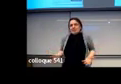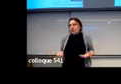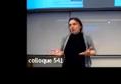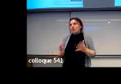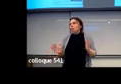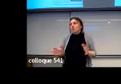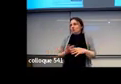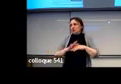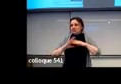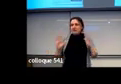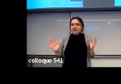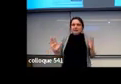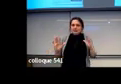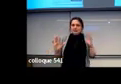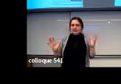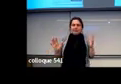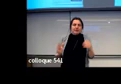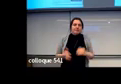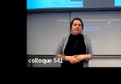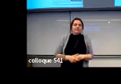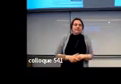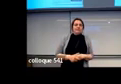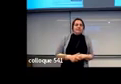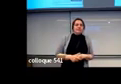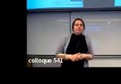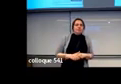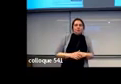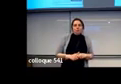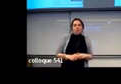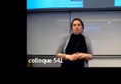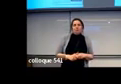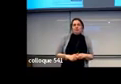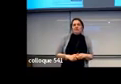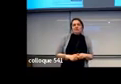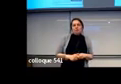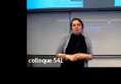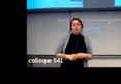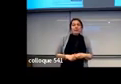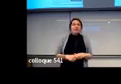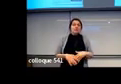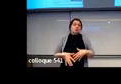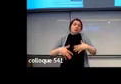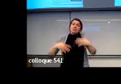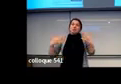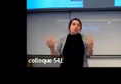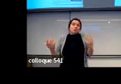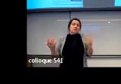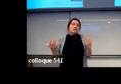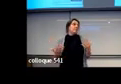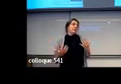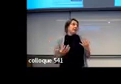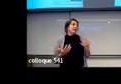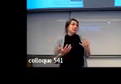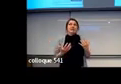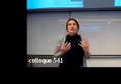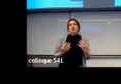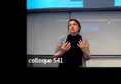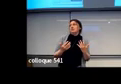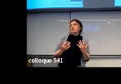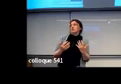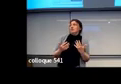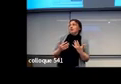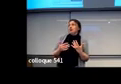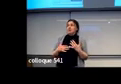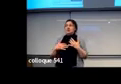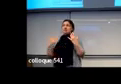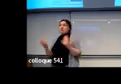l'expertise canadienne qui a contribué. De ça, c'est vraiment, il n'y a pas de doute là-dessus, mais ce ne sont pas des gens qui ont nécessairement de